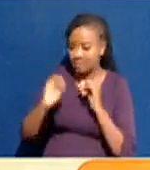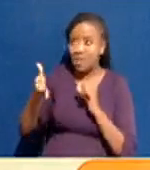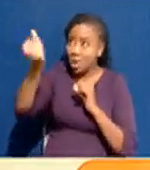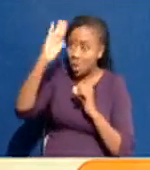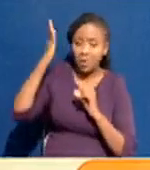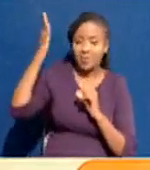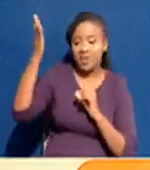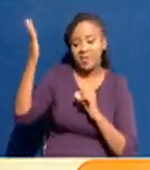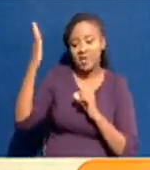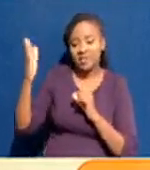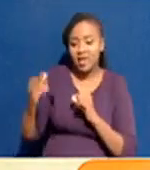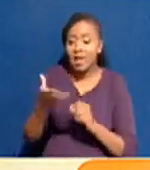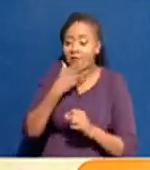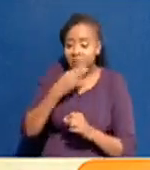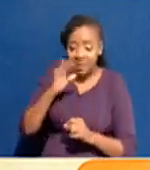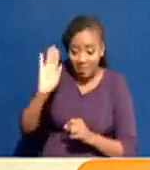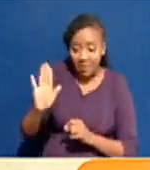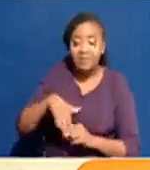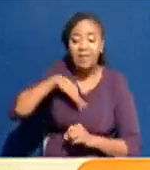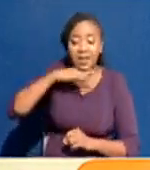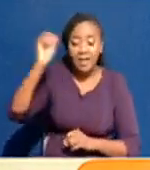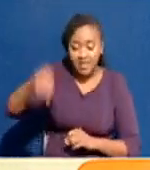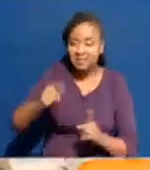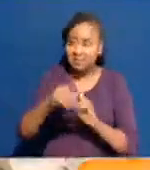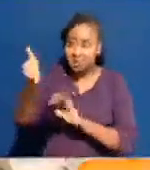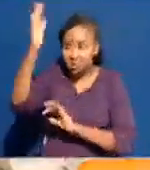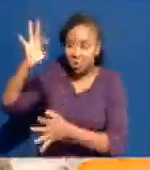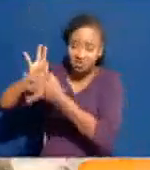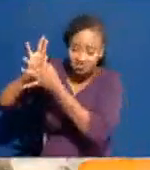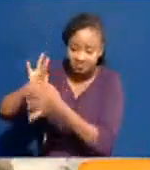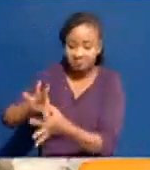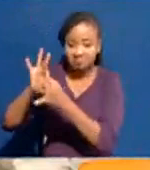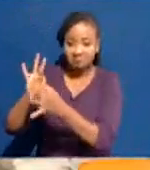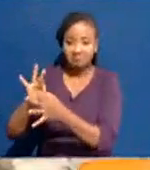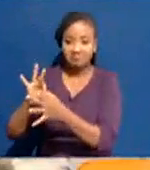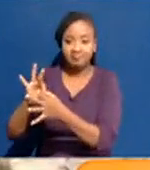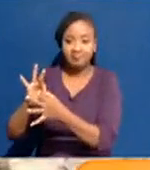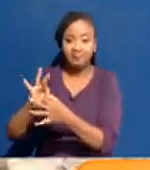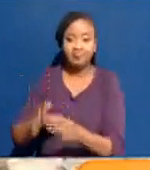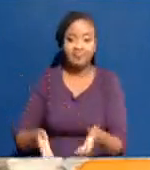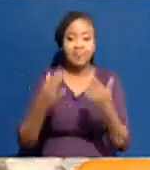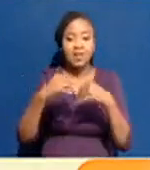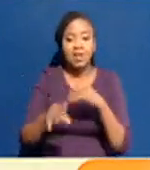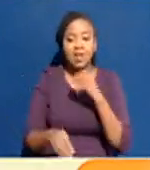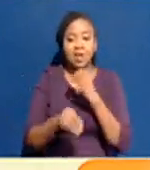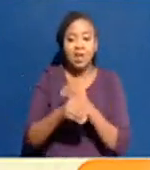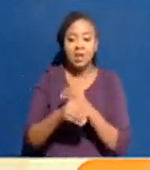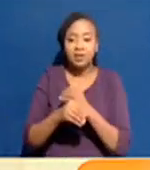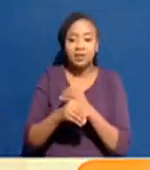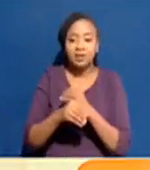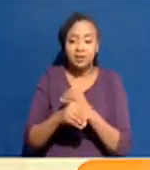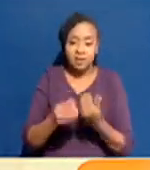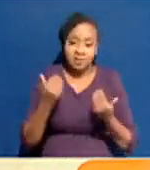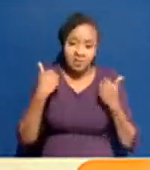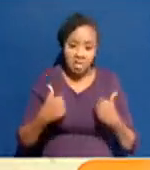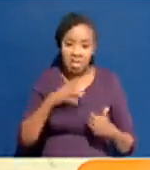wako, kama babako amekuacha, Mungu hajakuacha. Cha kutia msumari moto kwenye kidonda, niliachwa na watoto